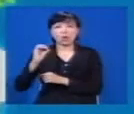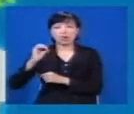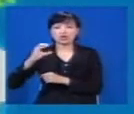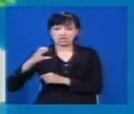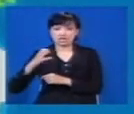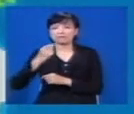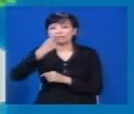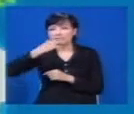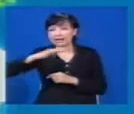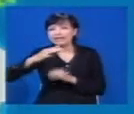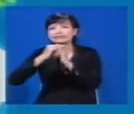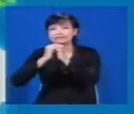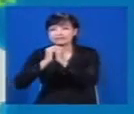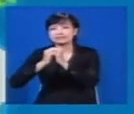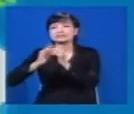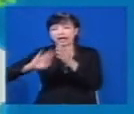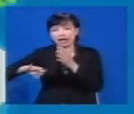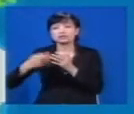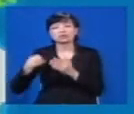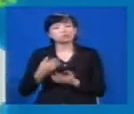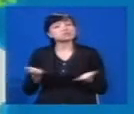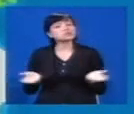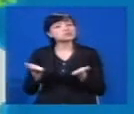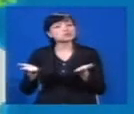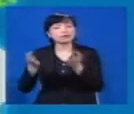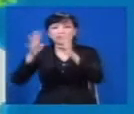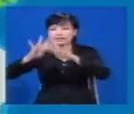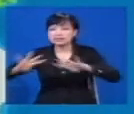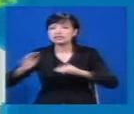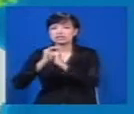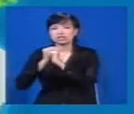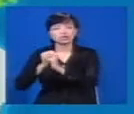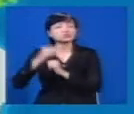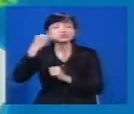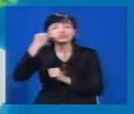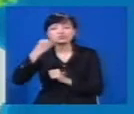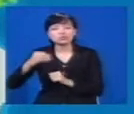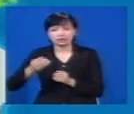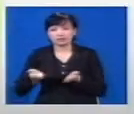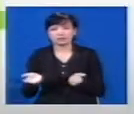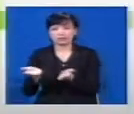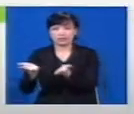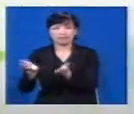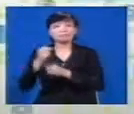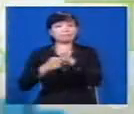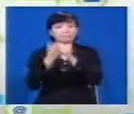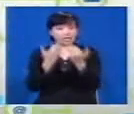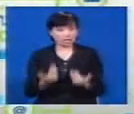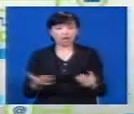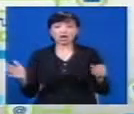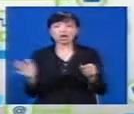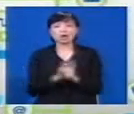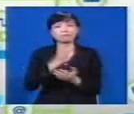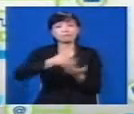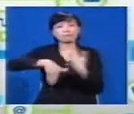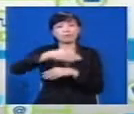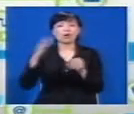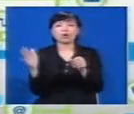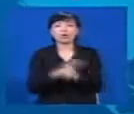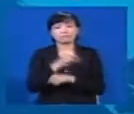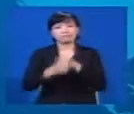การส่งเสริมความสัมพันธ์อาเซียนจีนในทุกๆมิติซึ่งในปีนี้เป็นปีที่ครบรอบ10ปีของความ